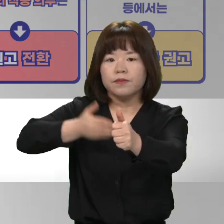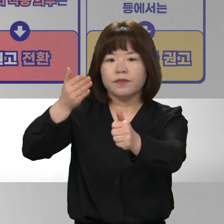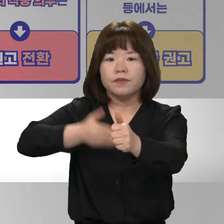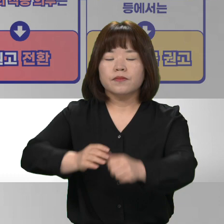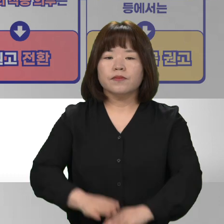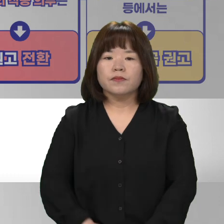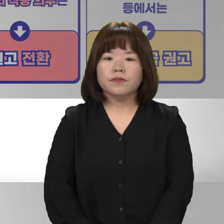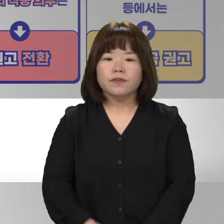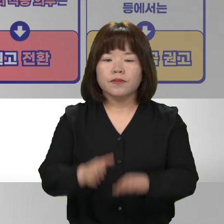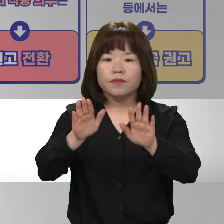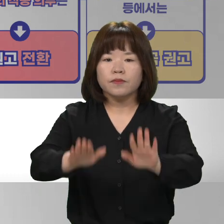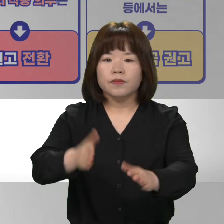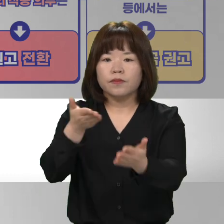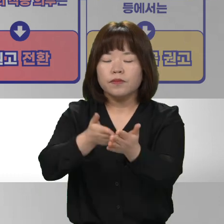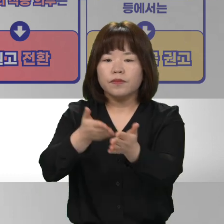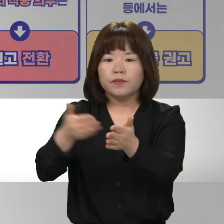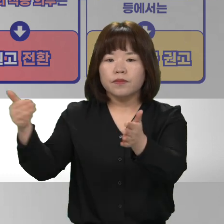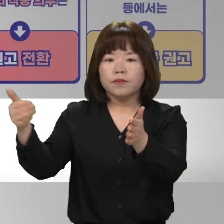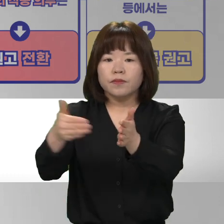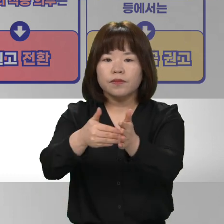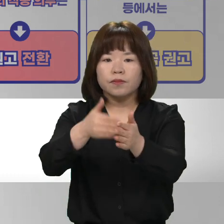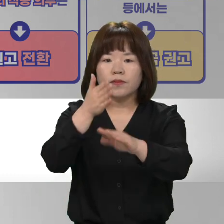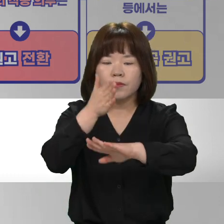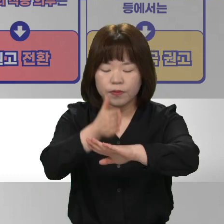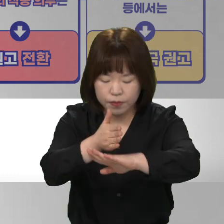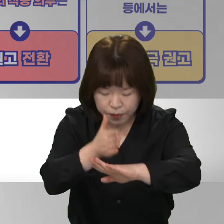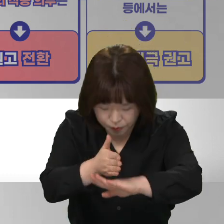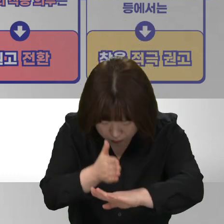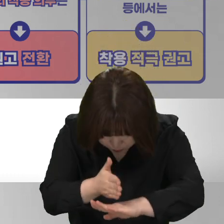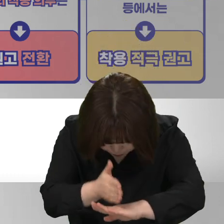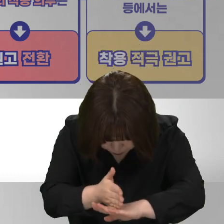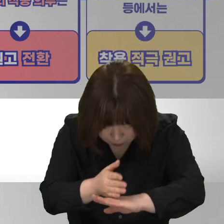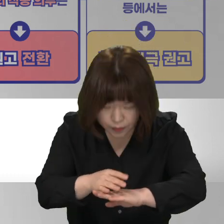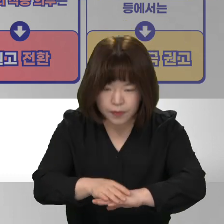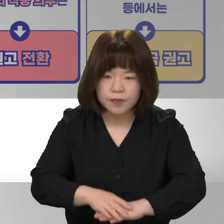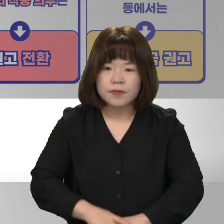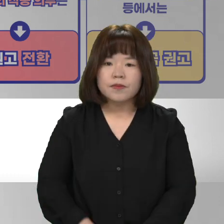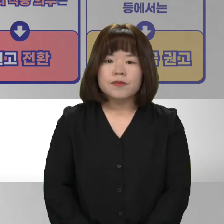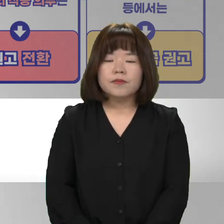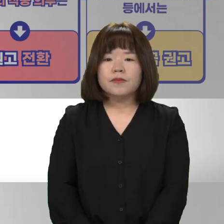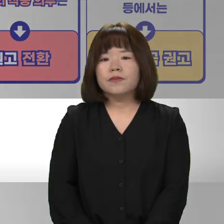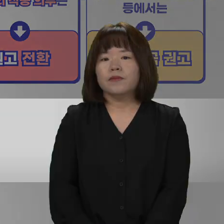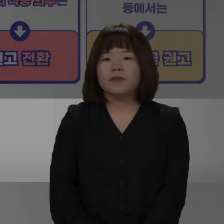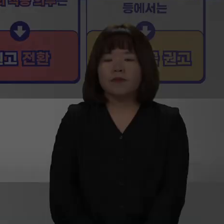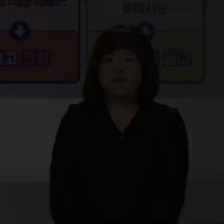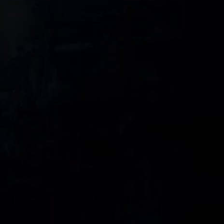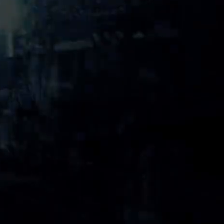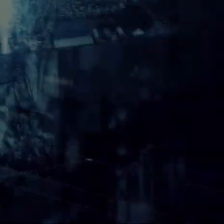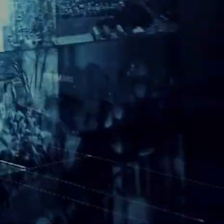써주시면 좋겠습니다 이번 주 준비한 소식은 여기까지입니다 시청해주신 여러분 고맙습니다